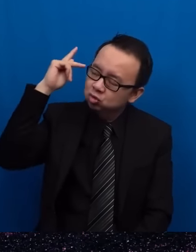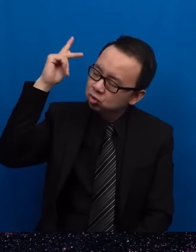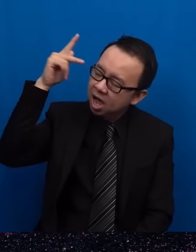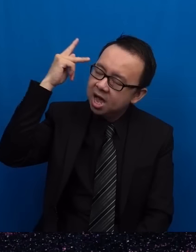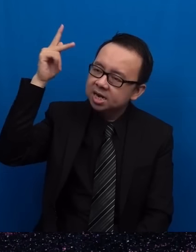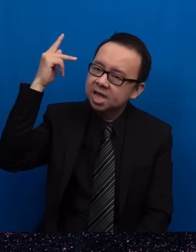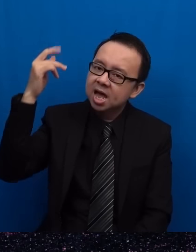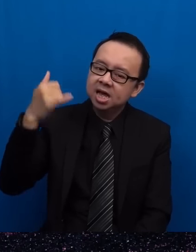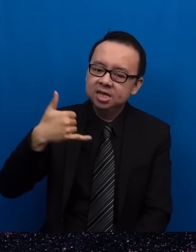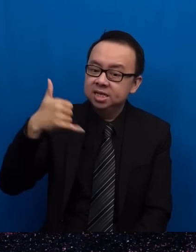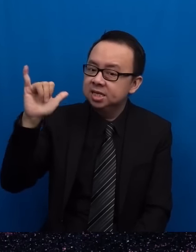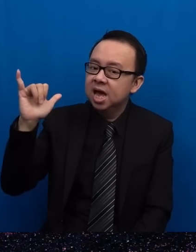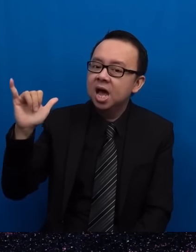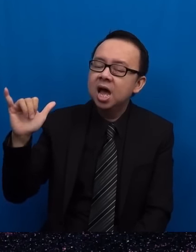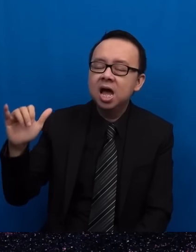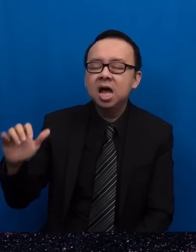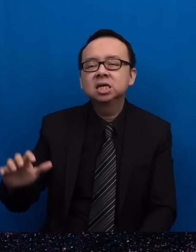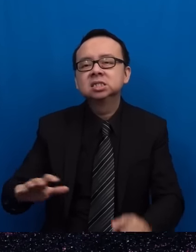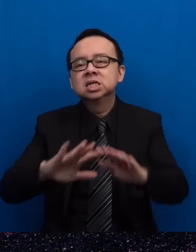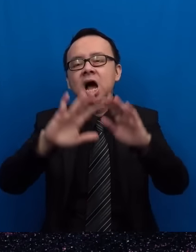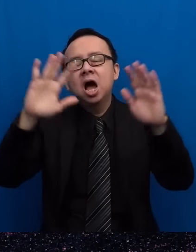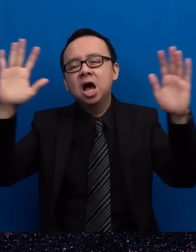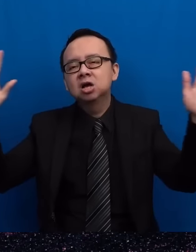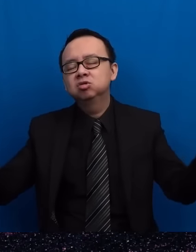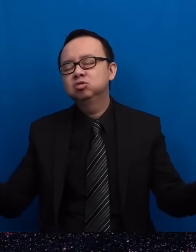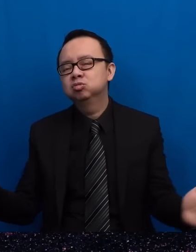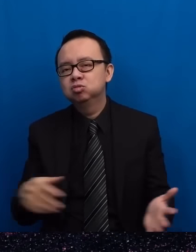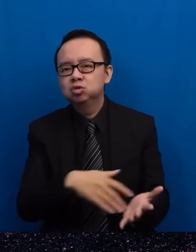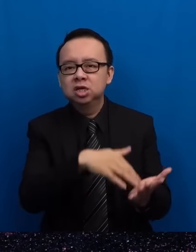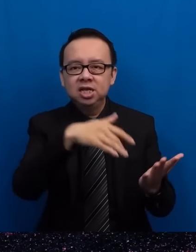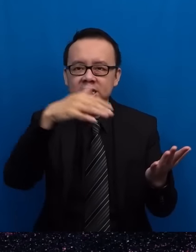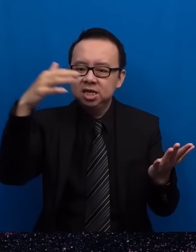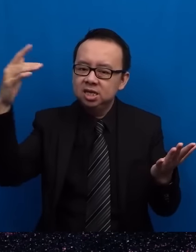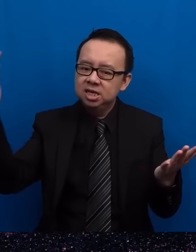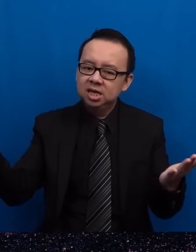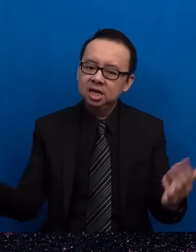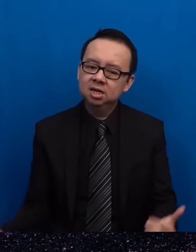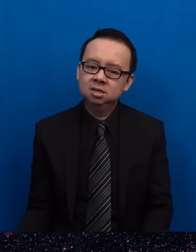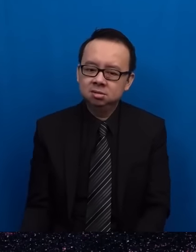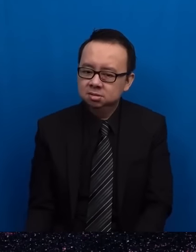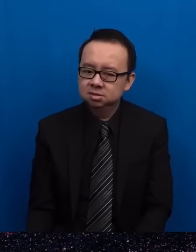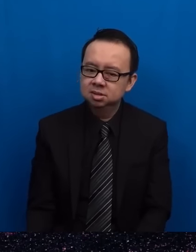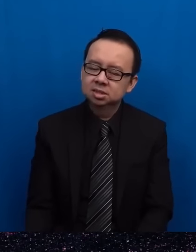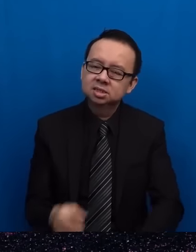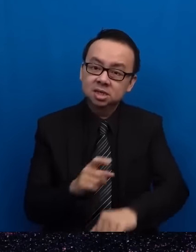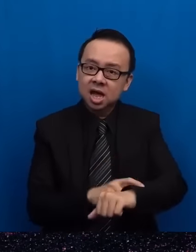Suatu karya yang agung mulia.